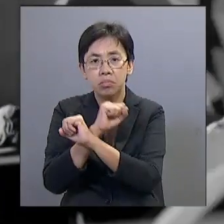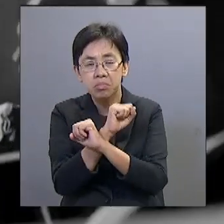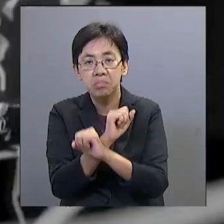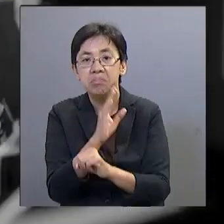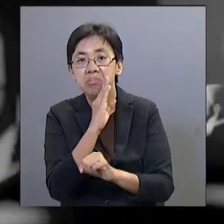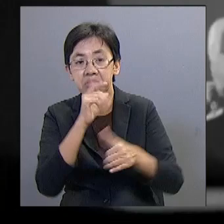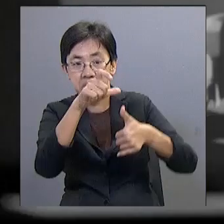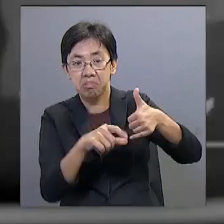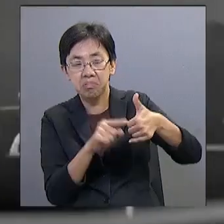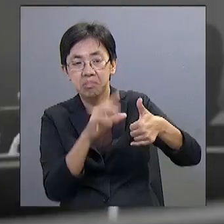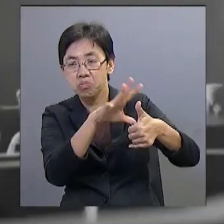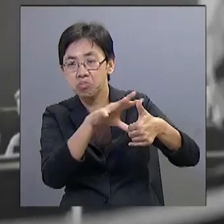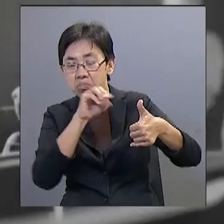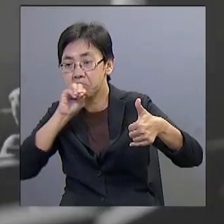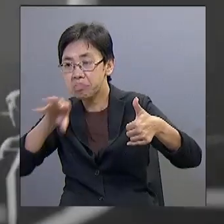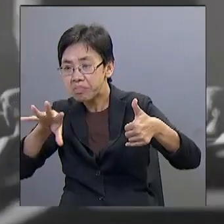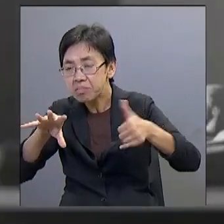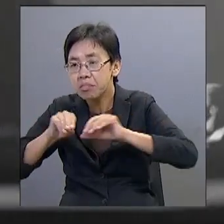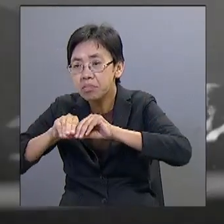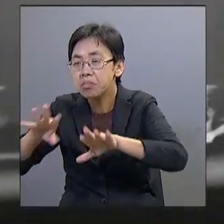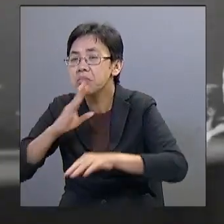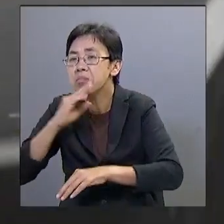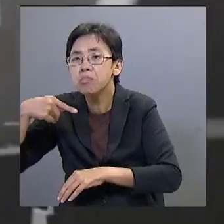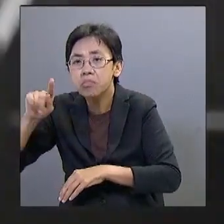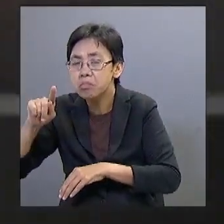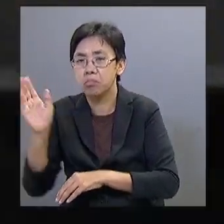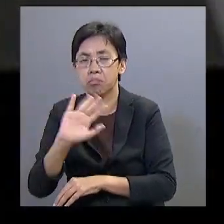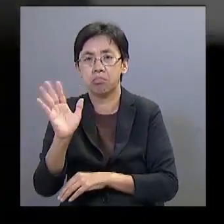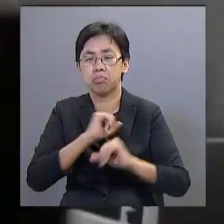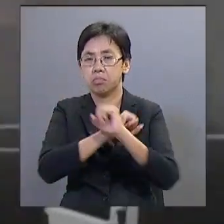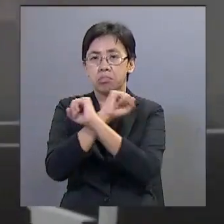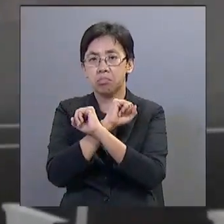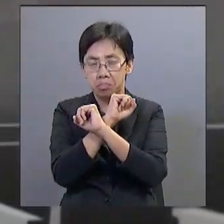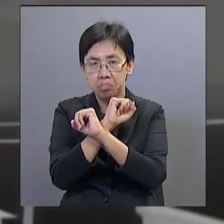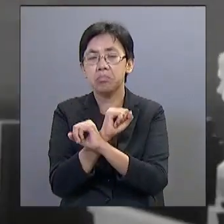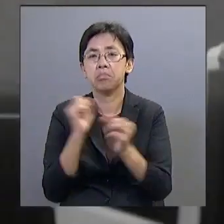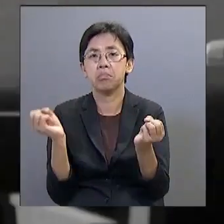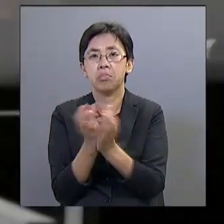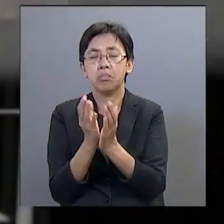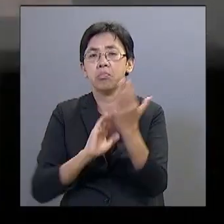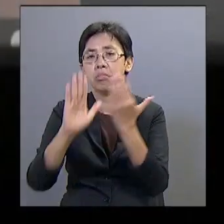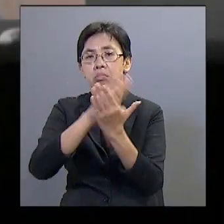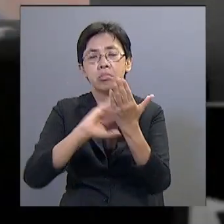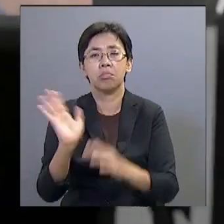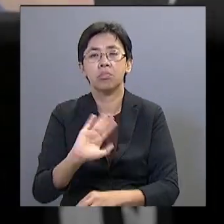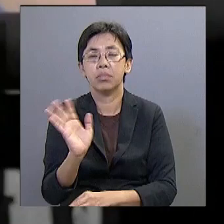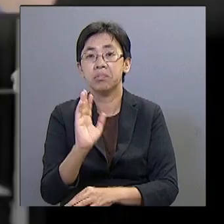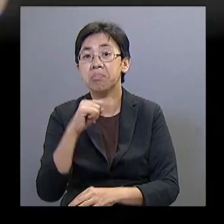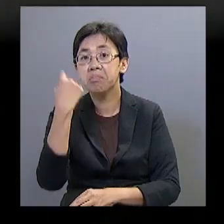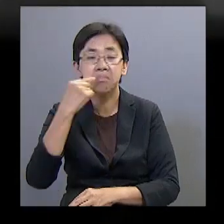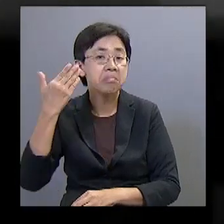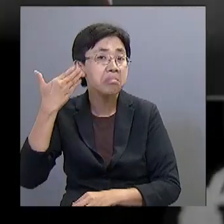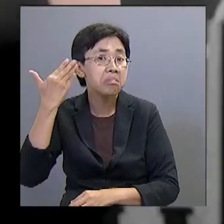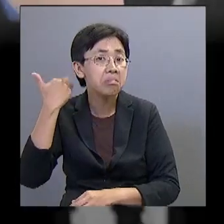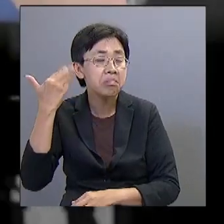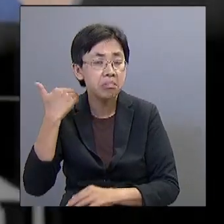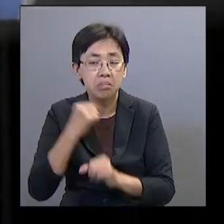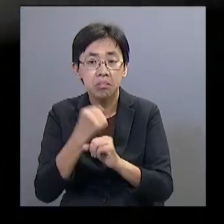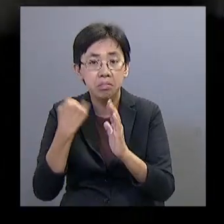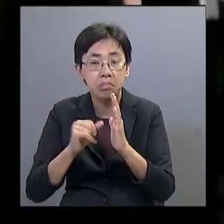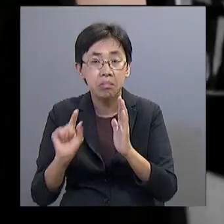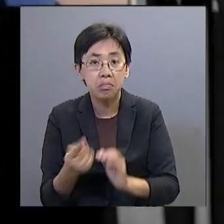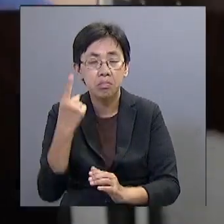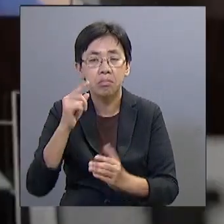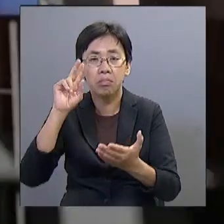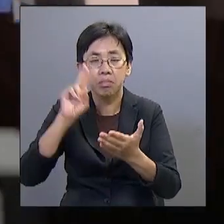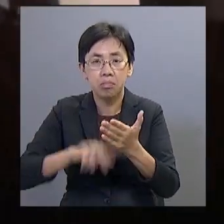เสียงของบุคคลและป้องกันภัยคุกคามความมนคงของชาติผู้ฝ่าฝืนที่กทำความผิเป็ครั้งแรก จะถูกลงโท